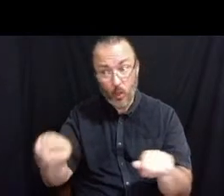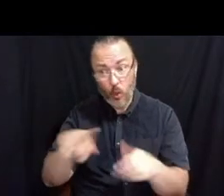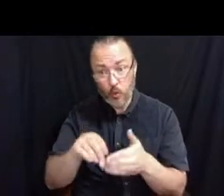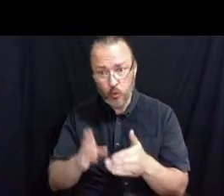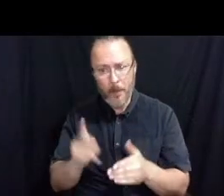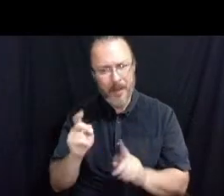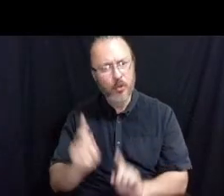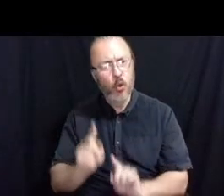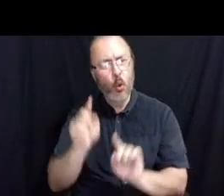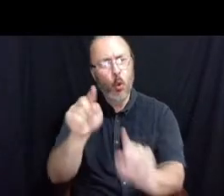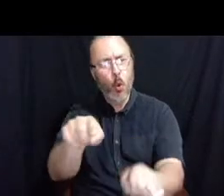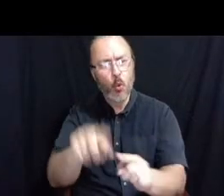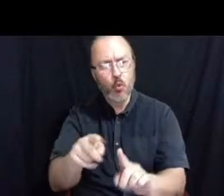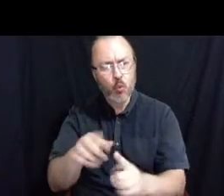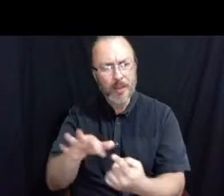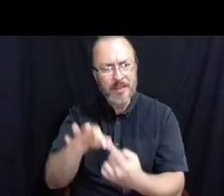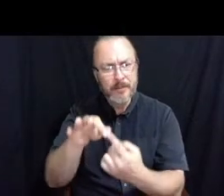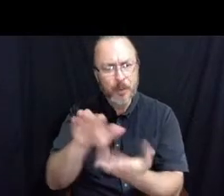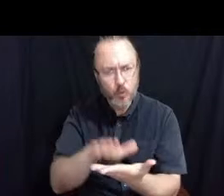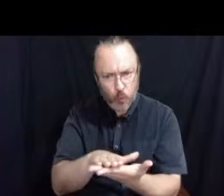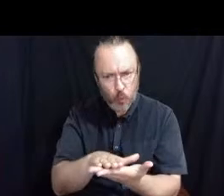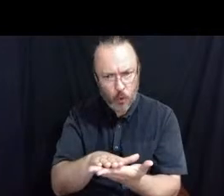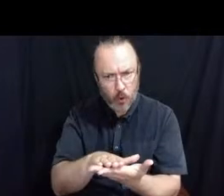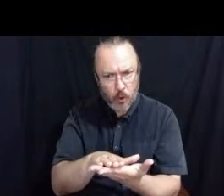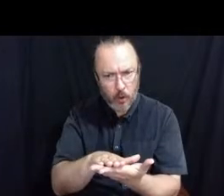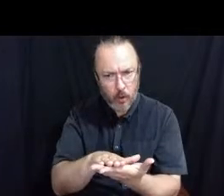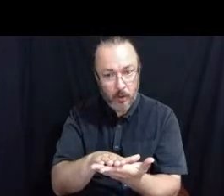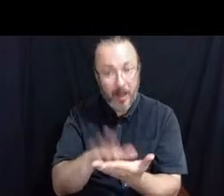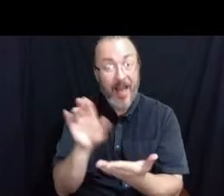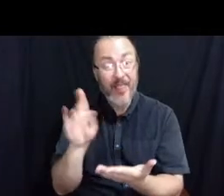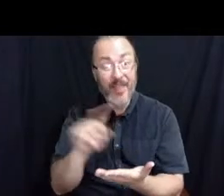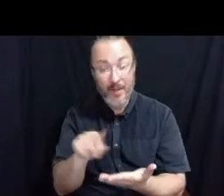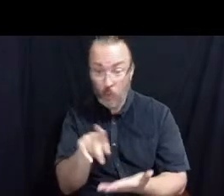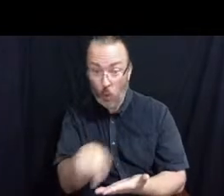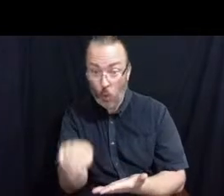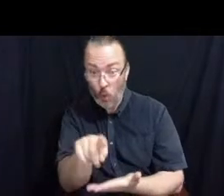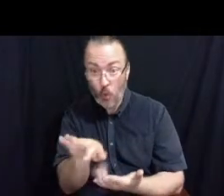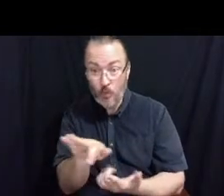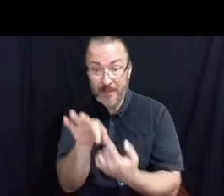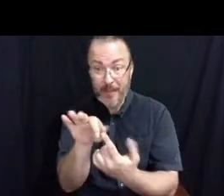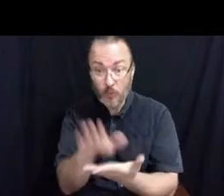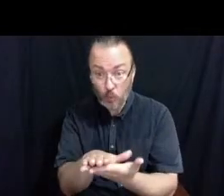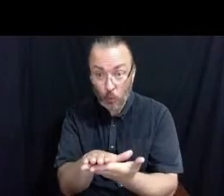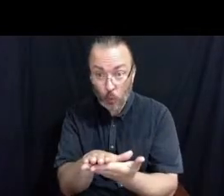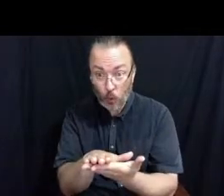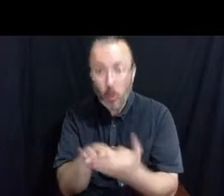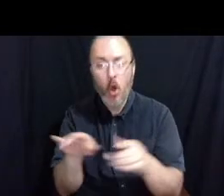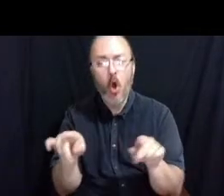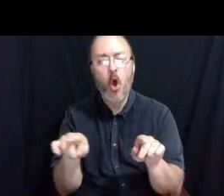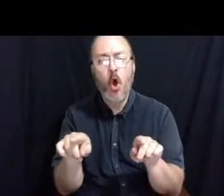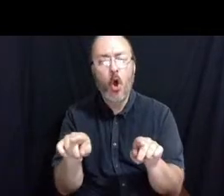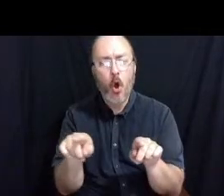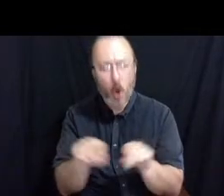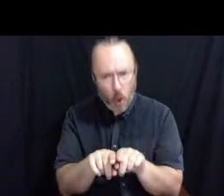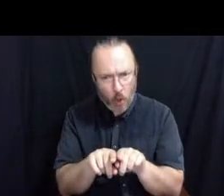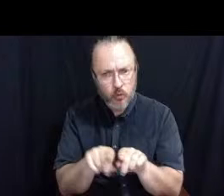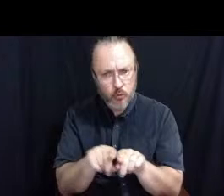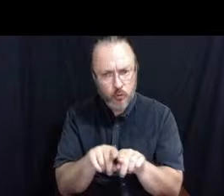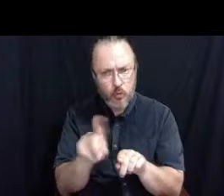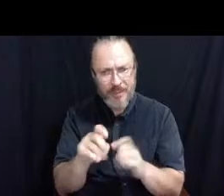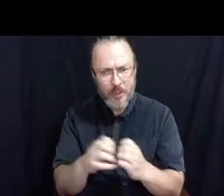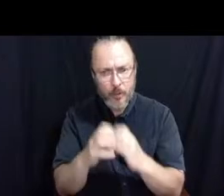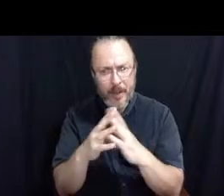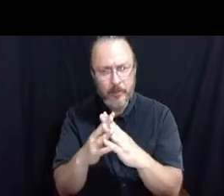certains élèves ont besoin d'écoles spécialisées en fonction de leurs aptitudes et compétences. Ces écoles spécialisées doivent être mises